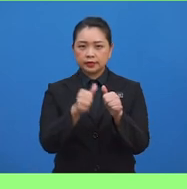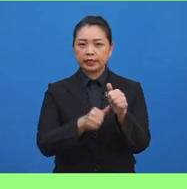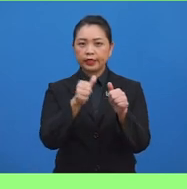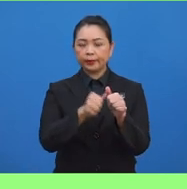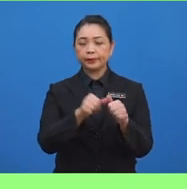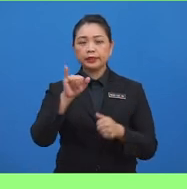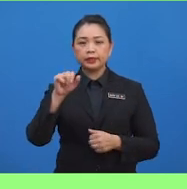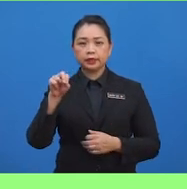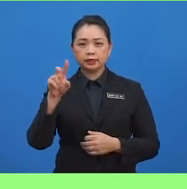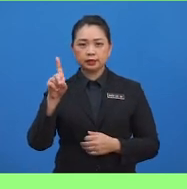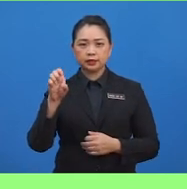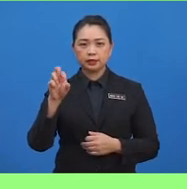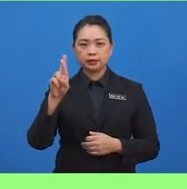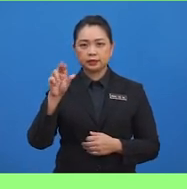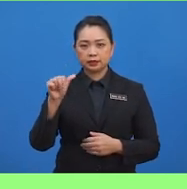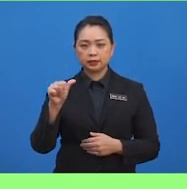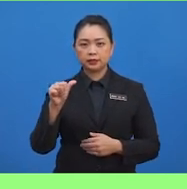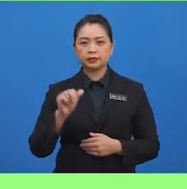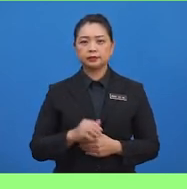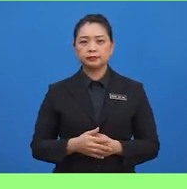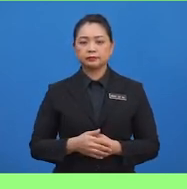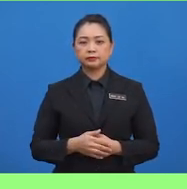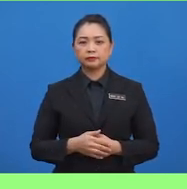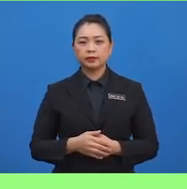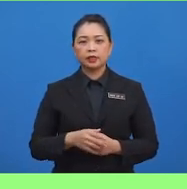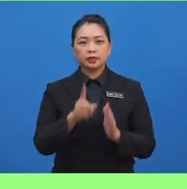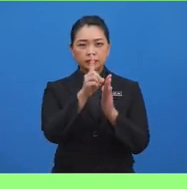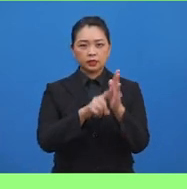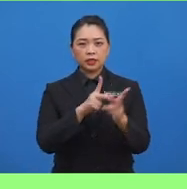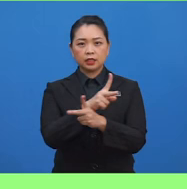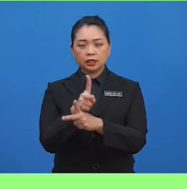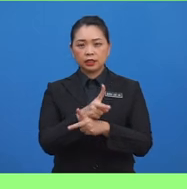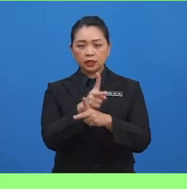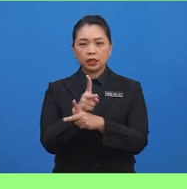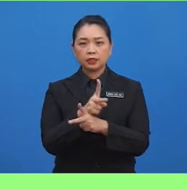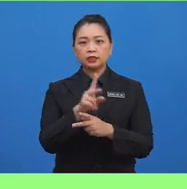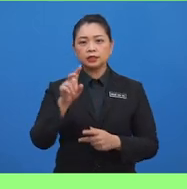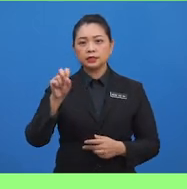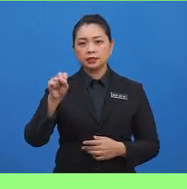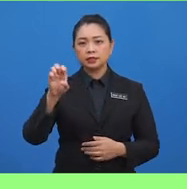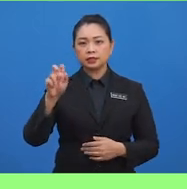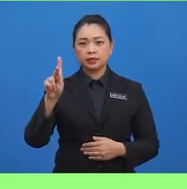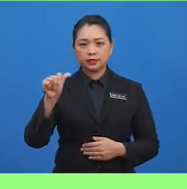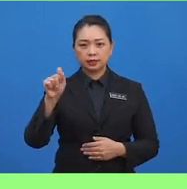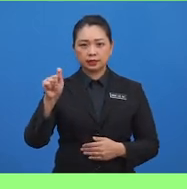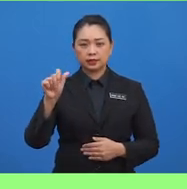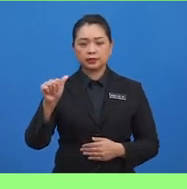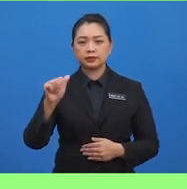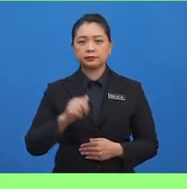Hai setiap Indonesia di kawah sekat